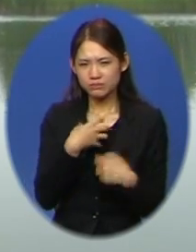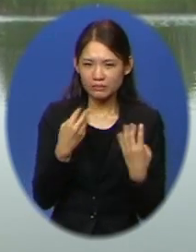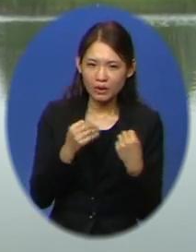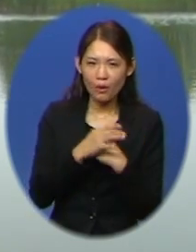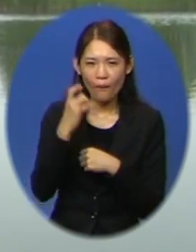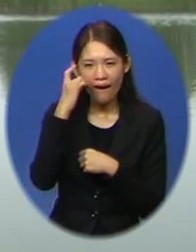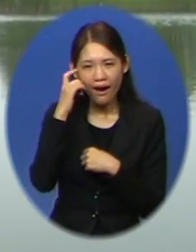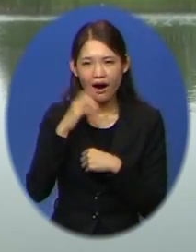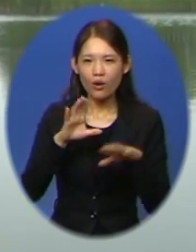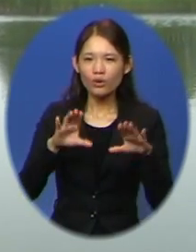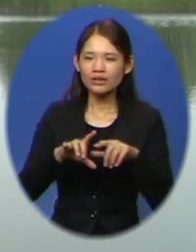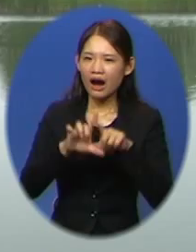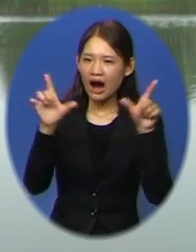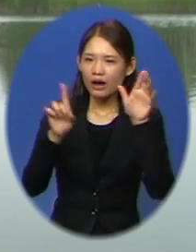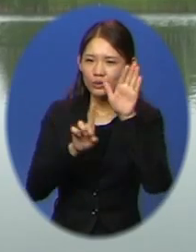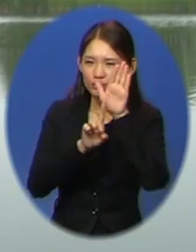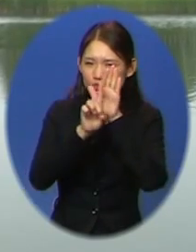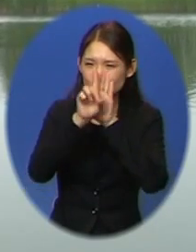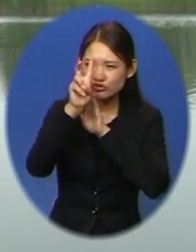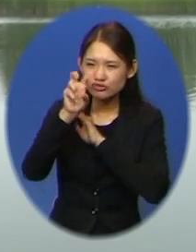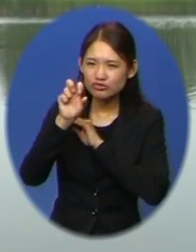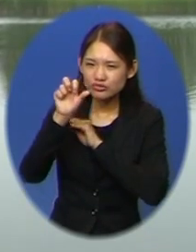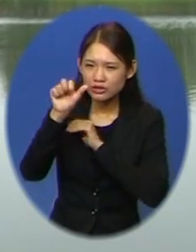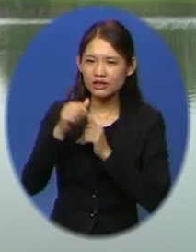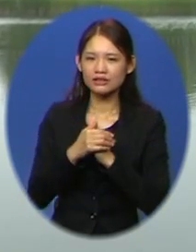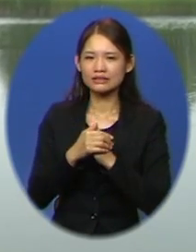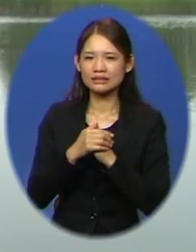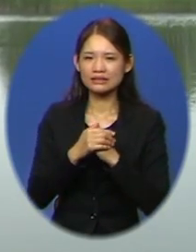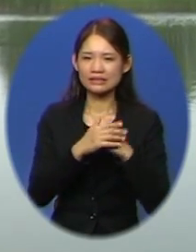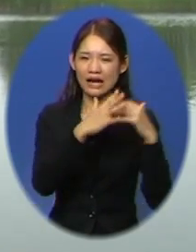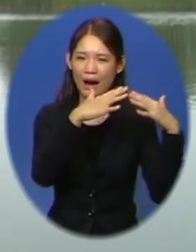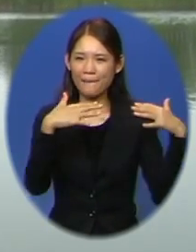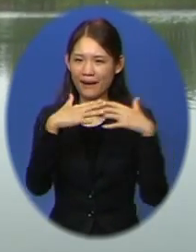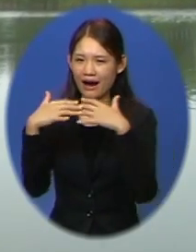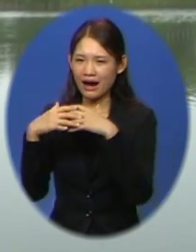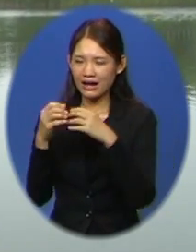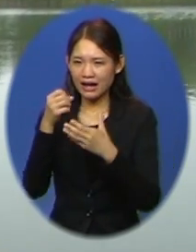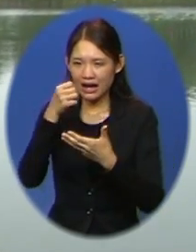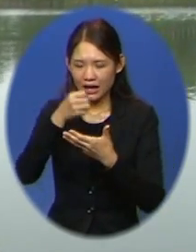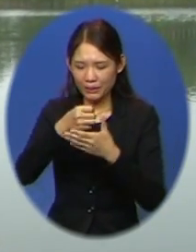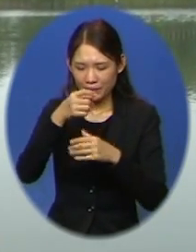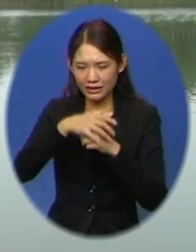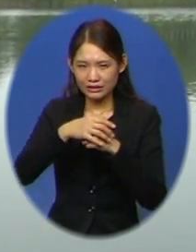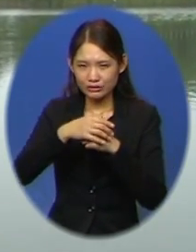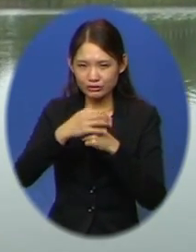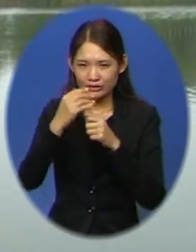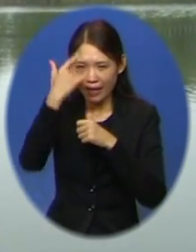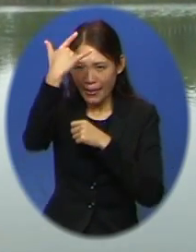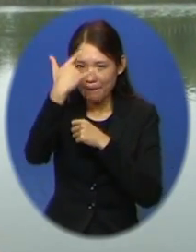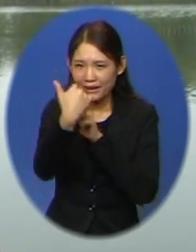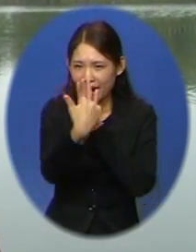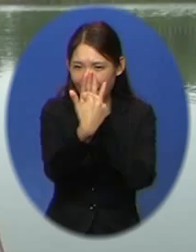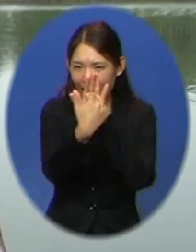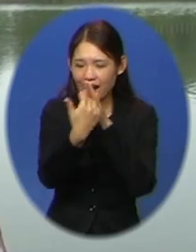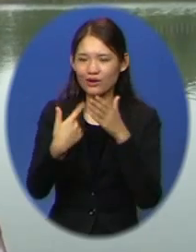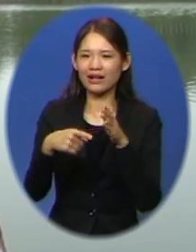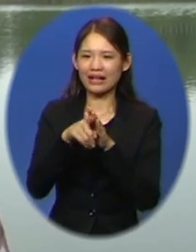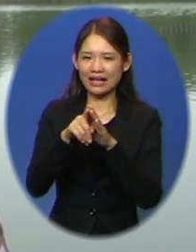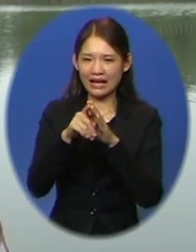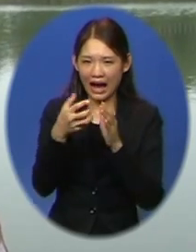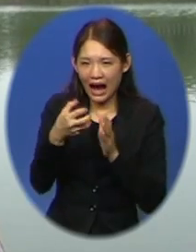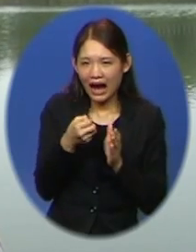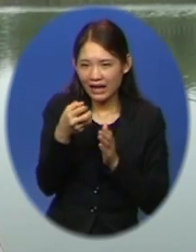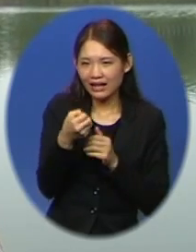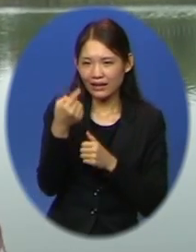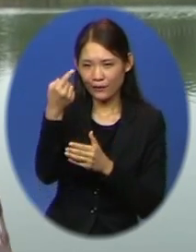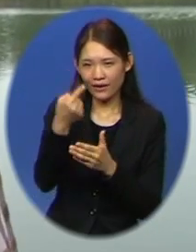35도가 된다고 그래가지고 그래서 파라솔하고 이제 있는 걸 다 갖고 왔어요. 혹 햇볕이 많이 나오면은 좀 어떨까 그래서